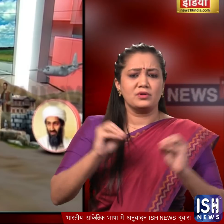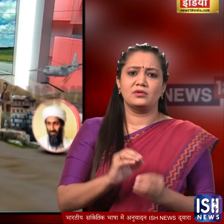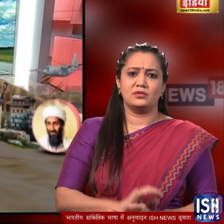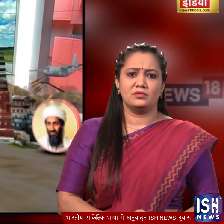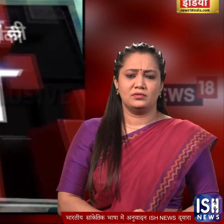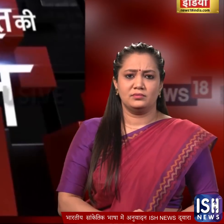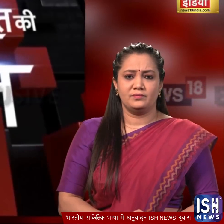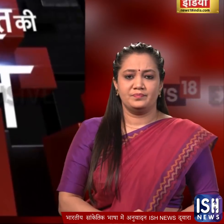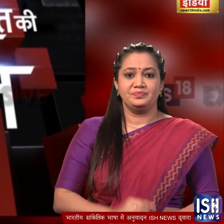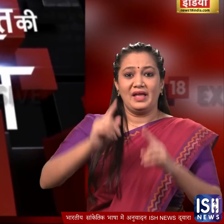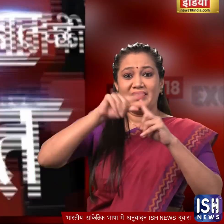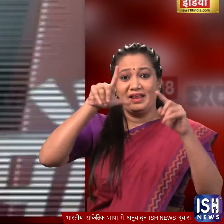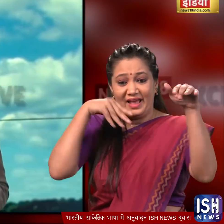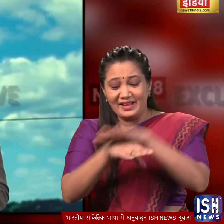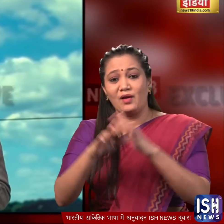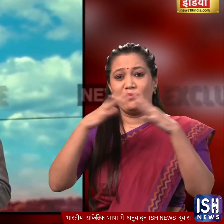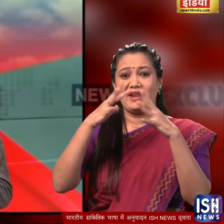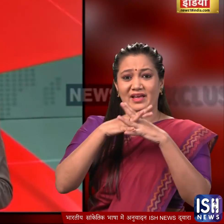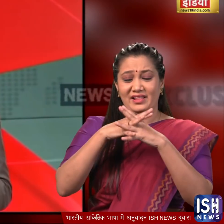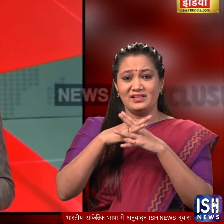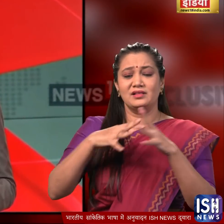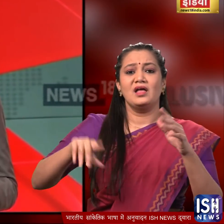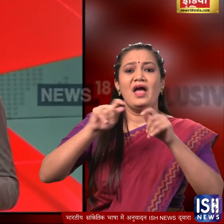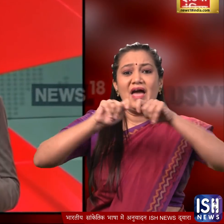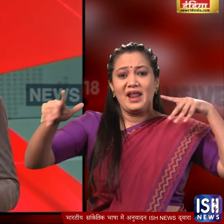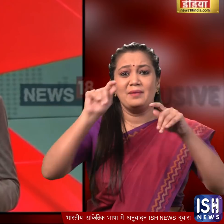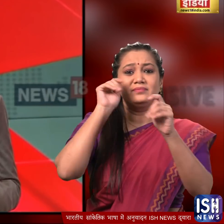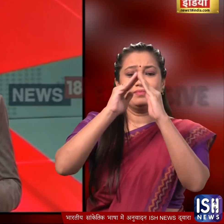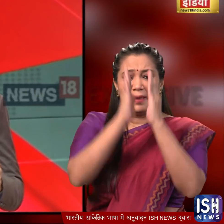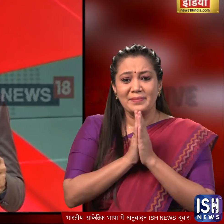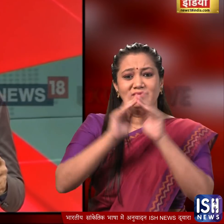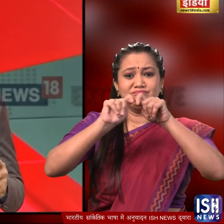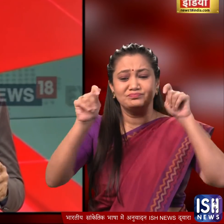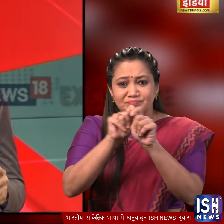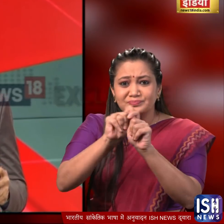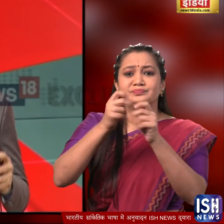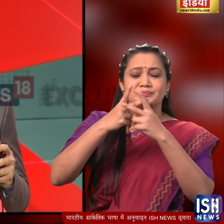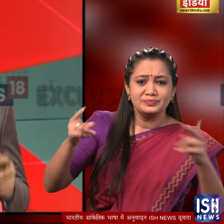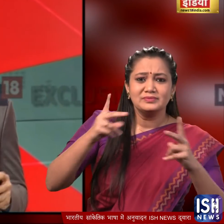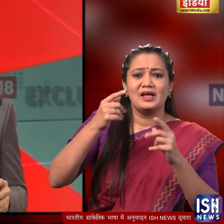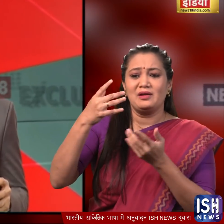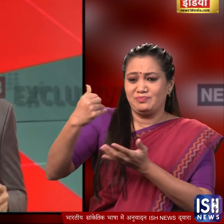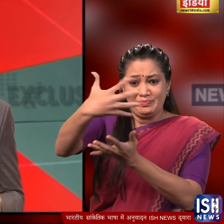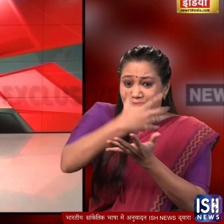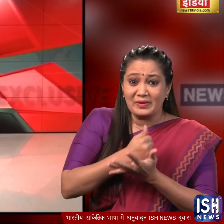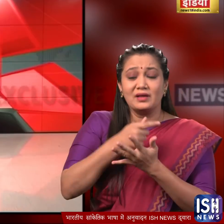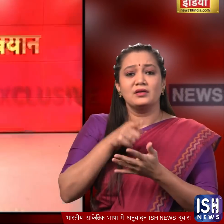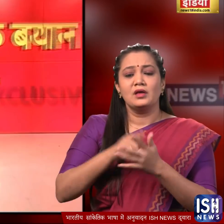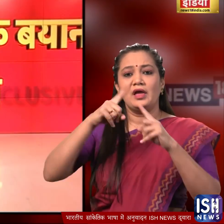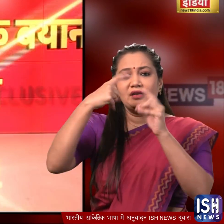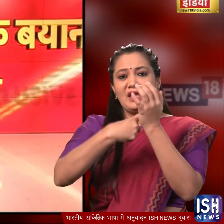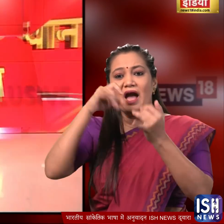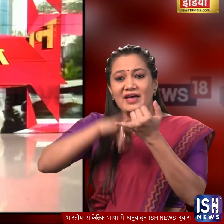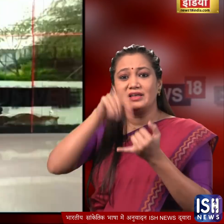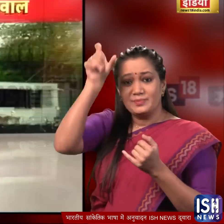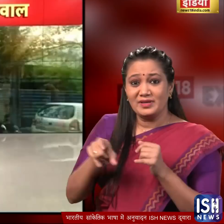पनाह दी हुई। तेलंगाना के वारंगल में राम मंदिर निर्माण के लिए इकट्ठा किए जा रहे चंदे पर सवाल उठाने वाले